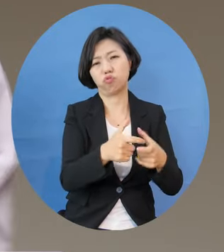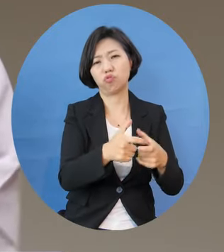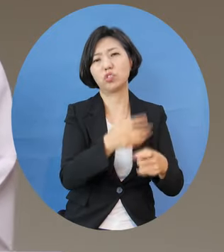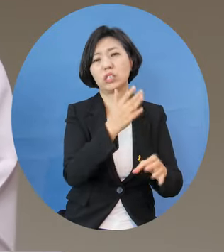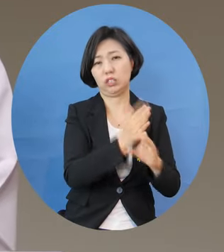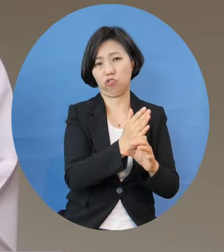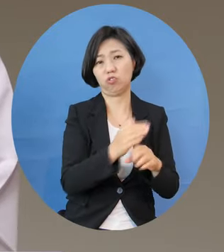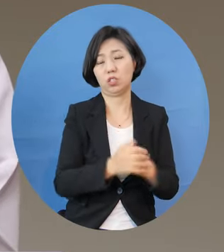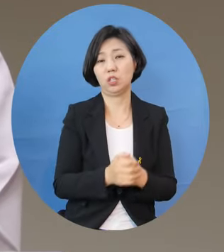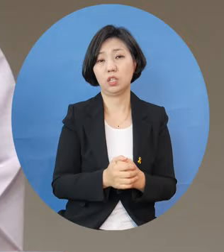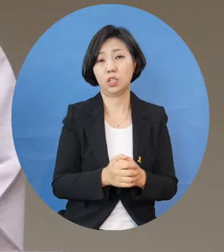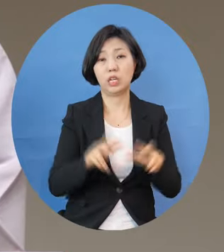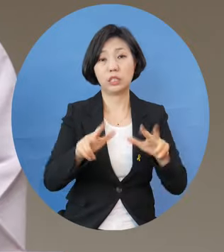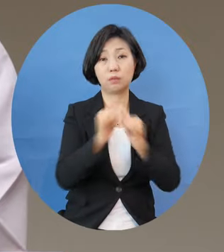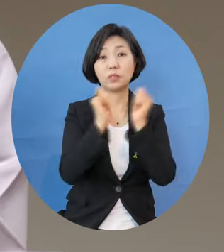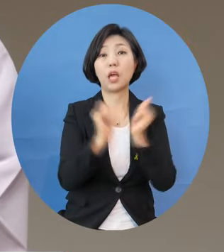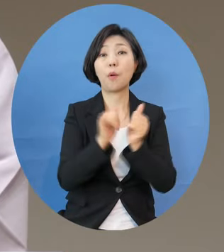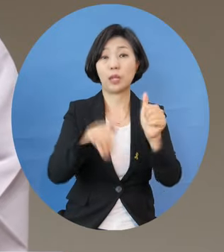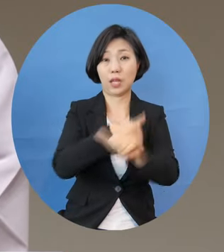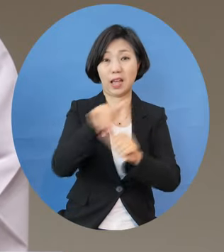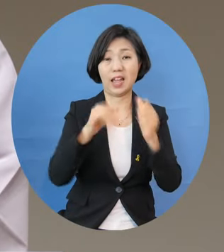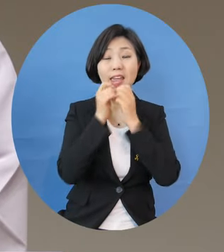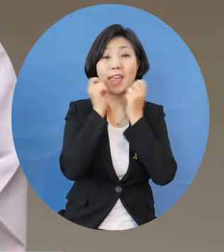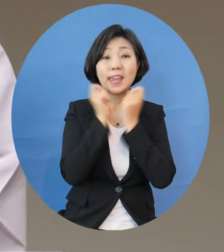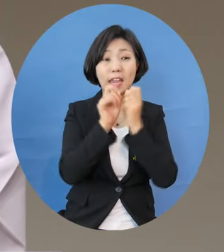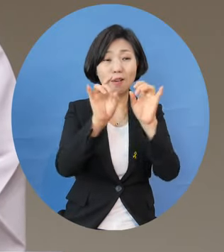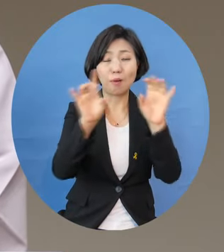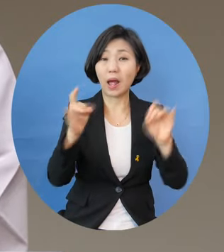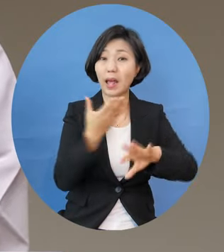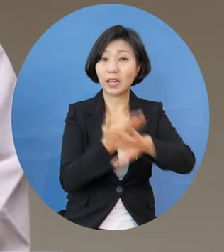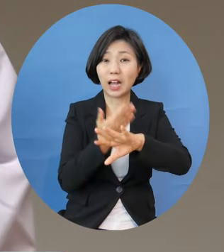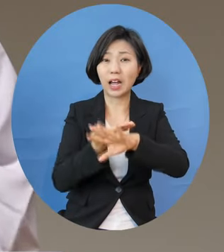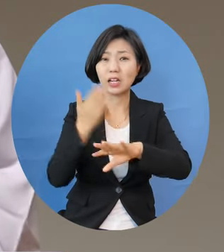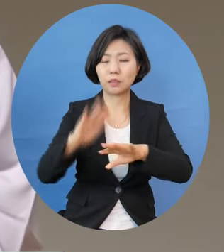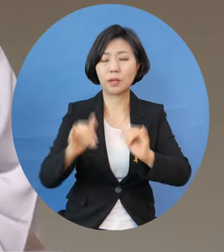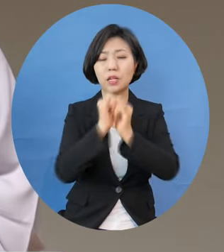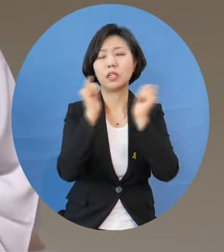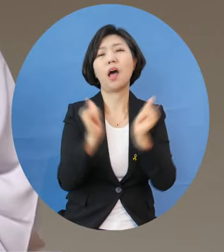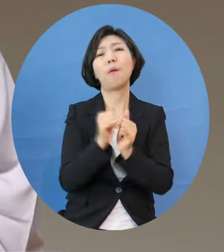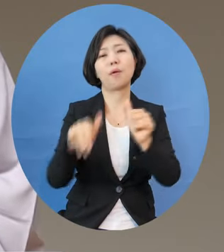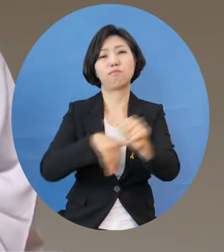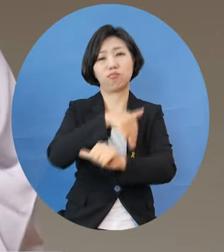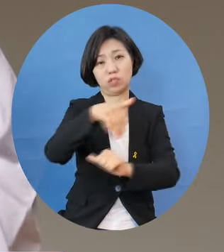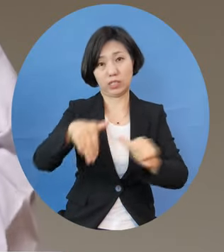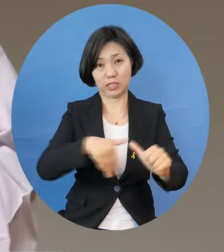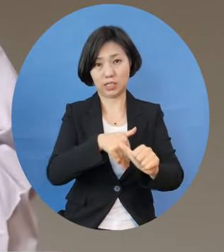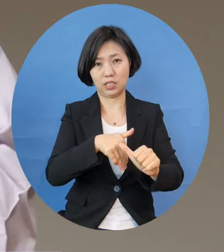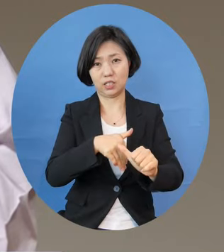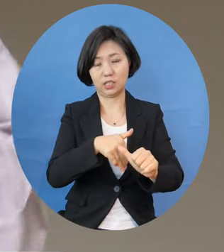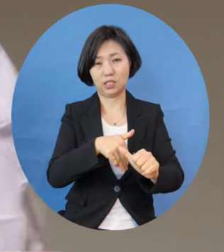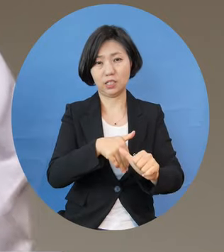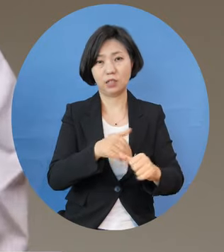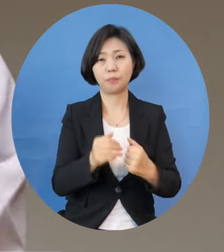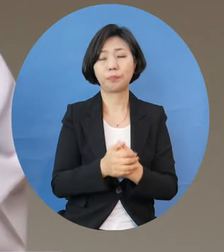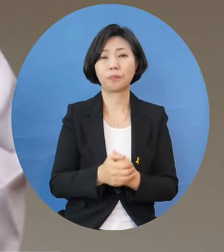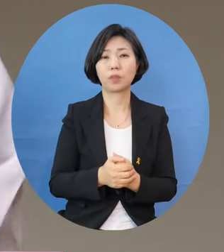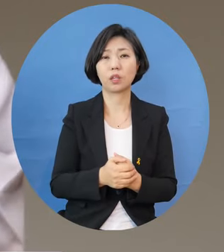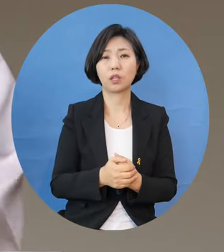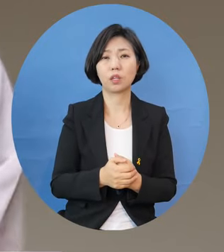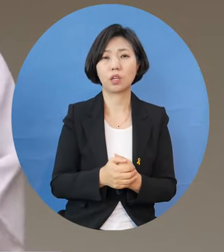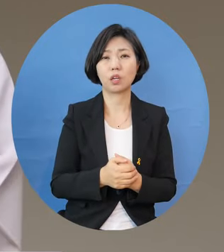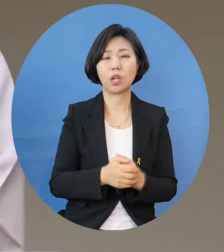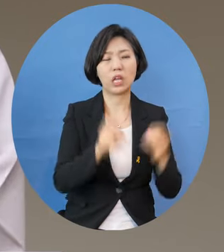하나의 사회 현상이에요. 개인마다는 다르지만은 그러니까 자기가 이제 교회 다닌다고